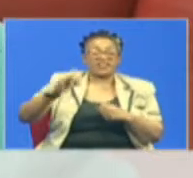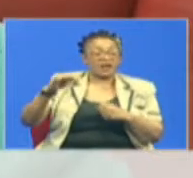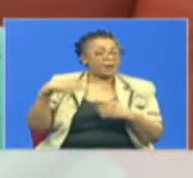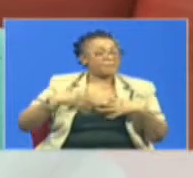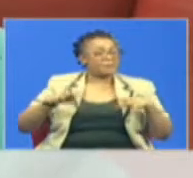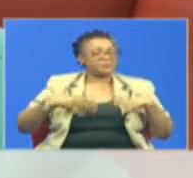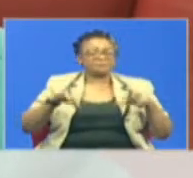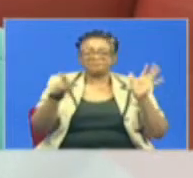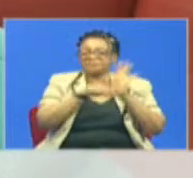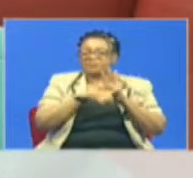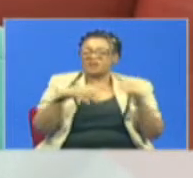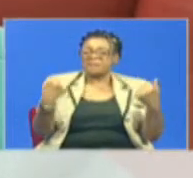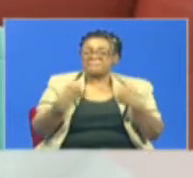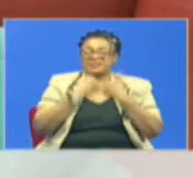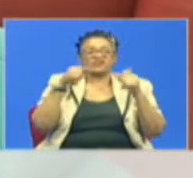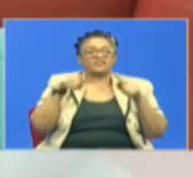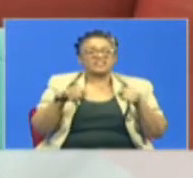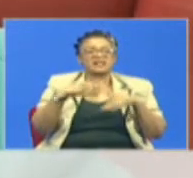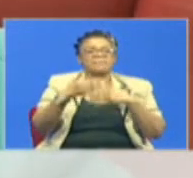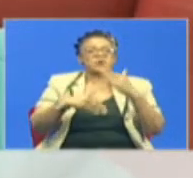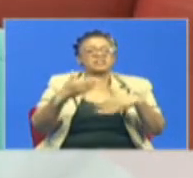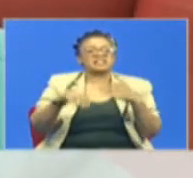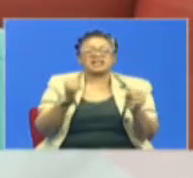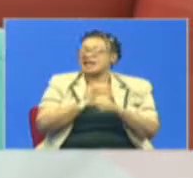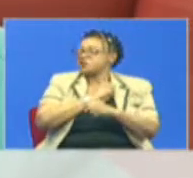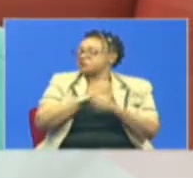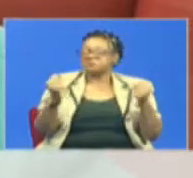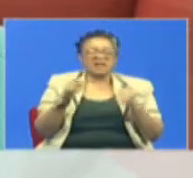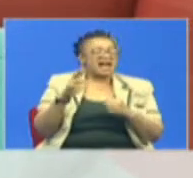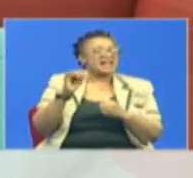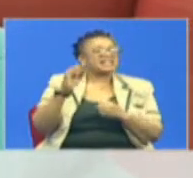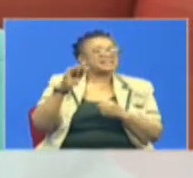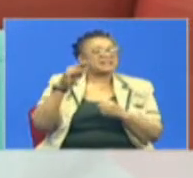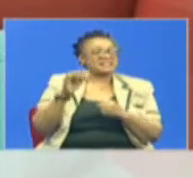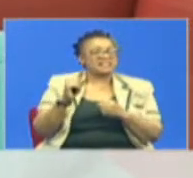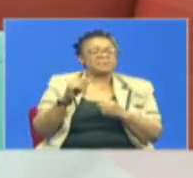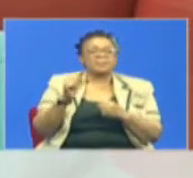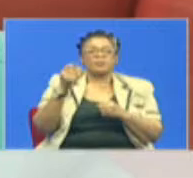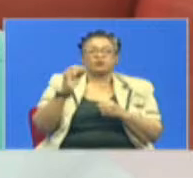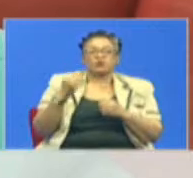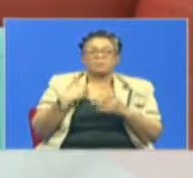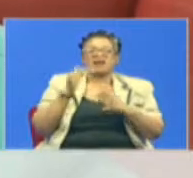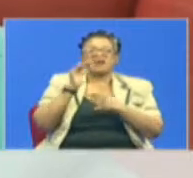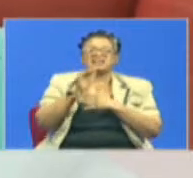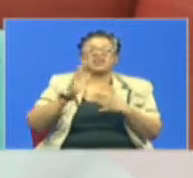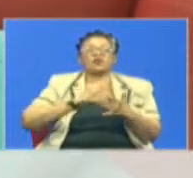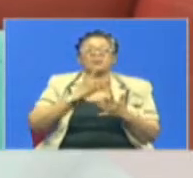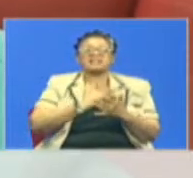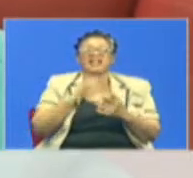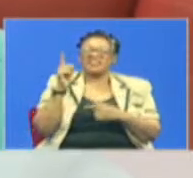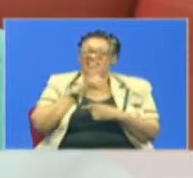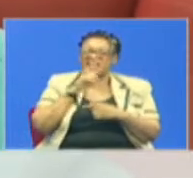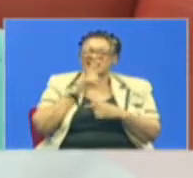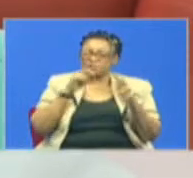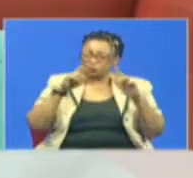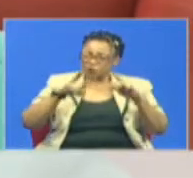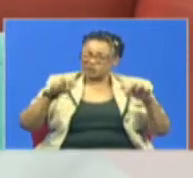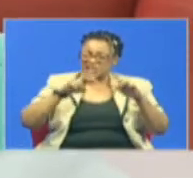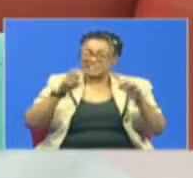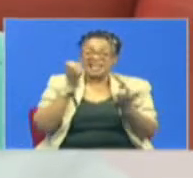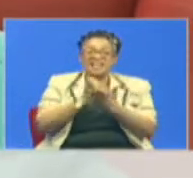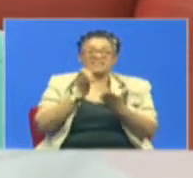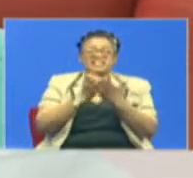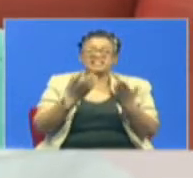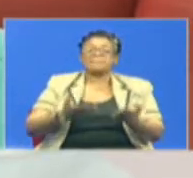negative impact of this process cannot be underestimated. I therefore call upon this committee to thoroughly scrutinize the evidence submitted